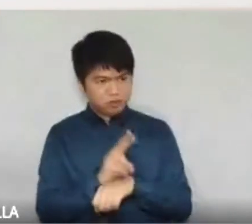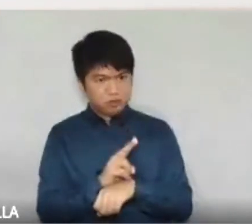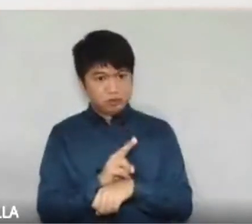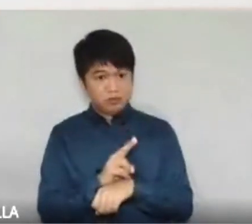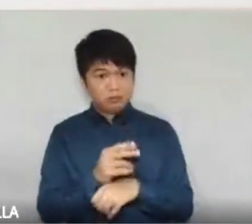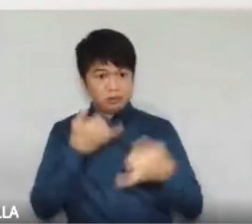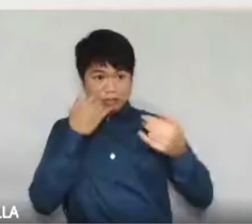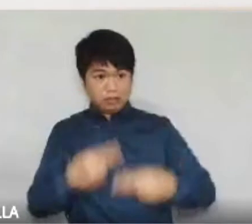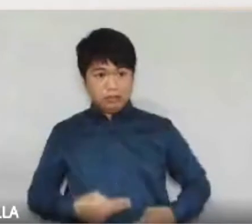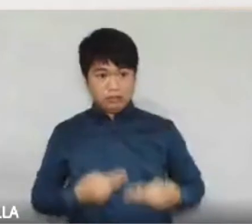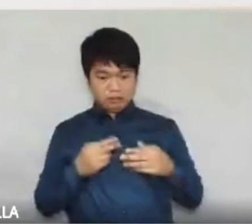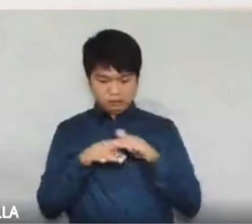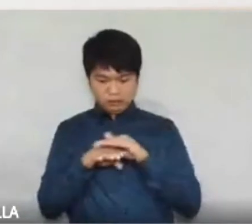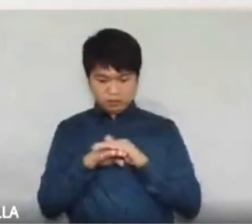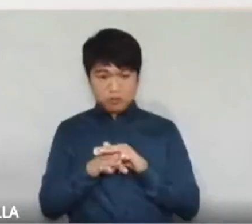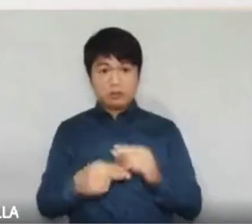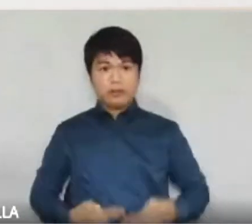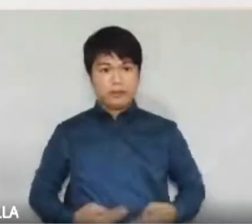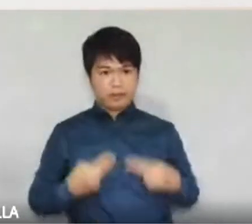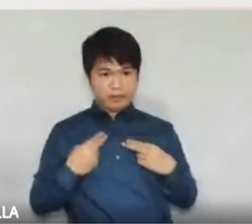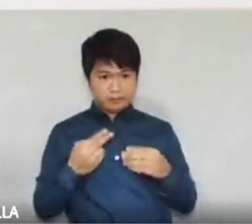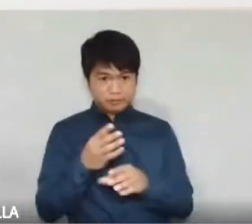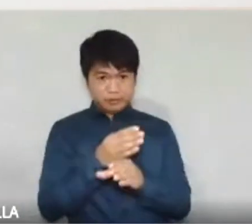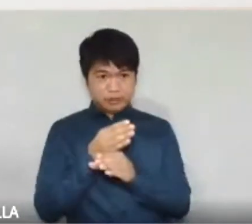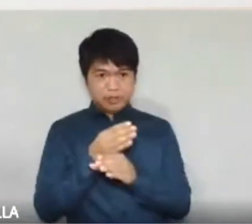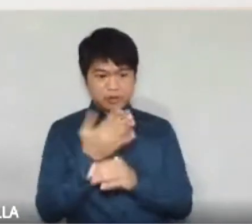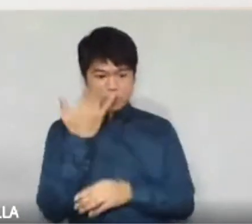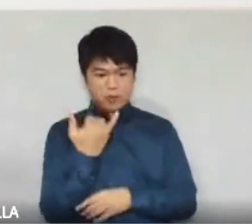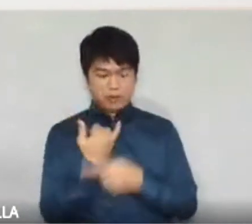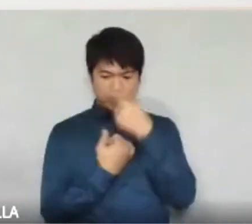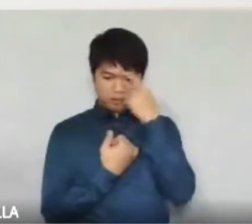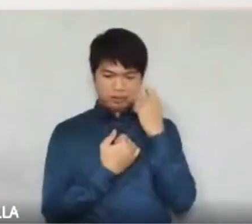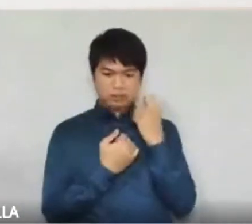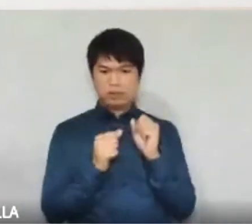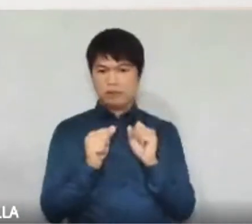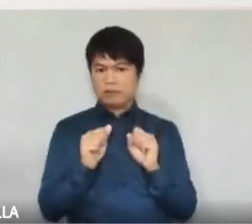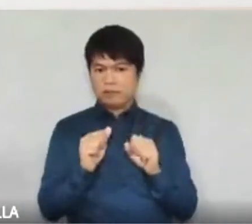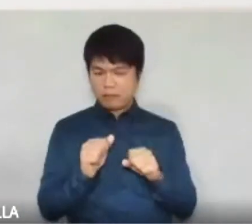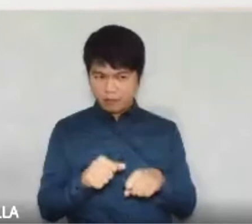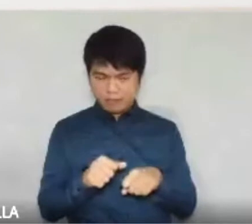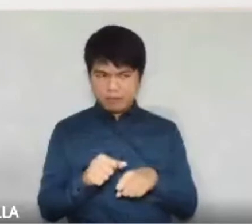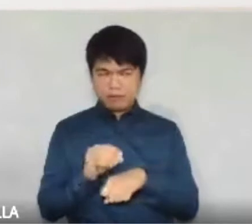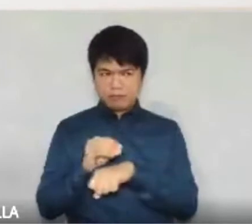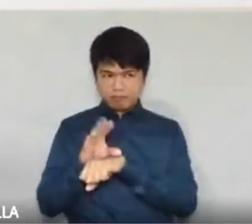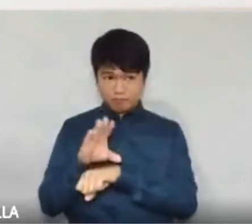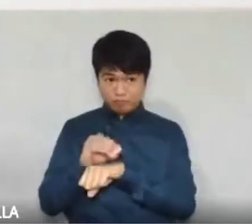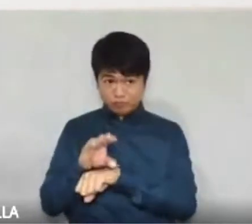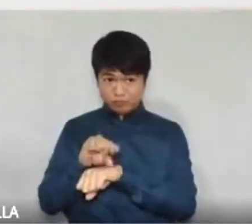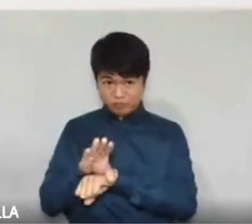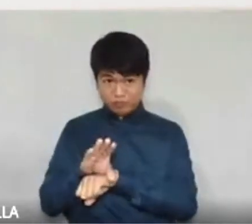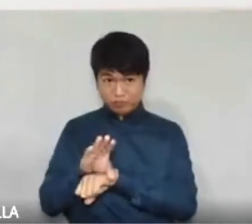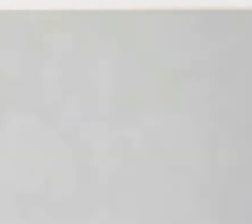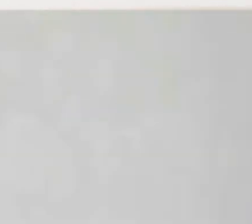ang healthcare dahil maaaring magkonsulta ang pasyente kahit na malayo ang